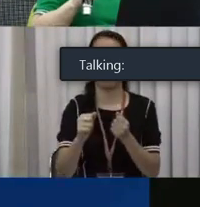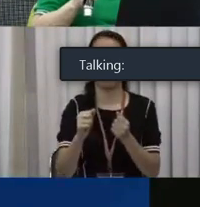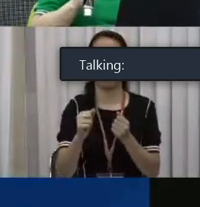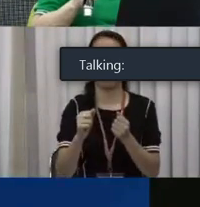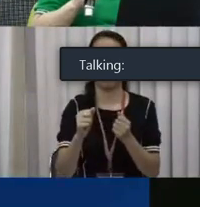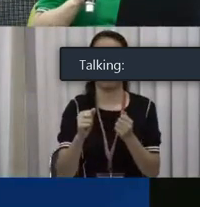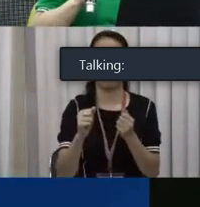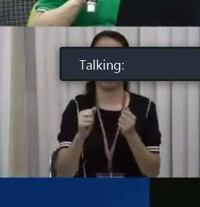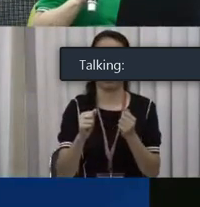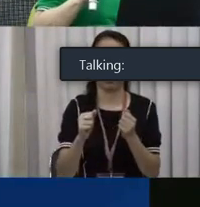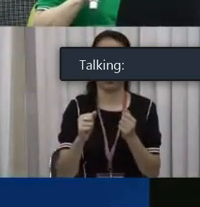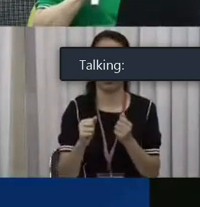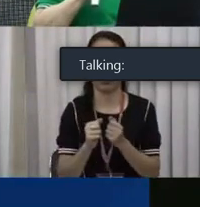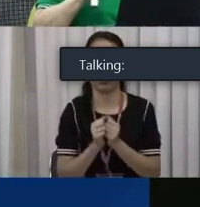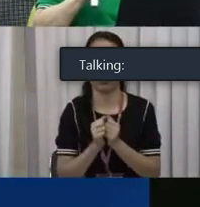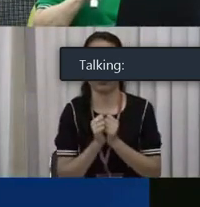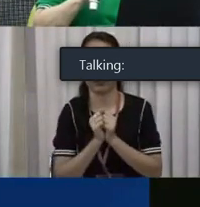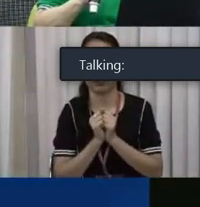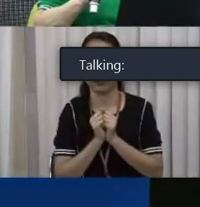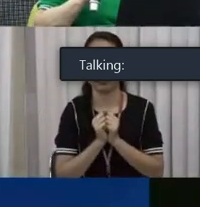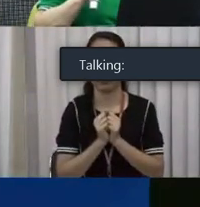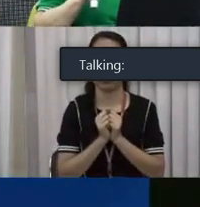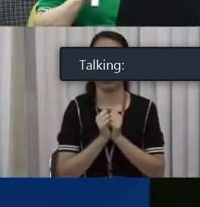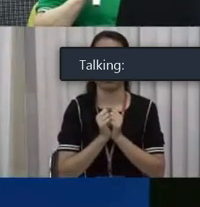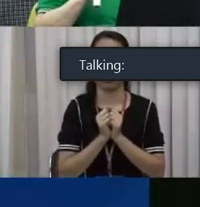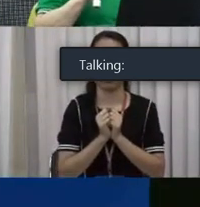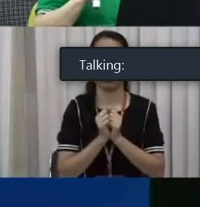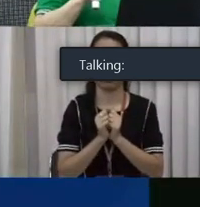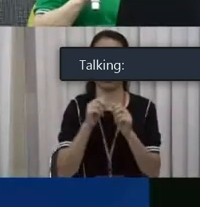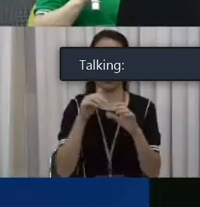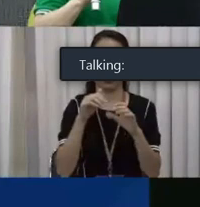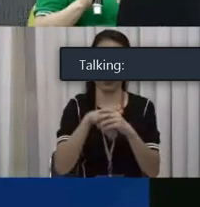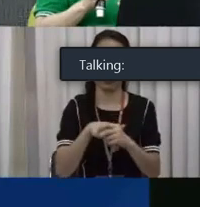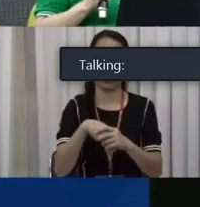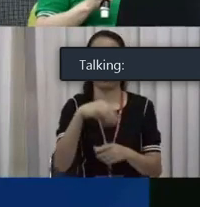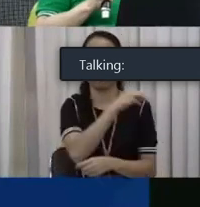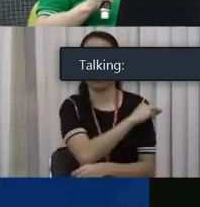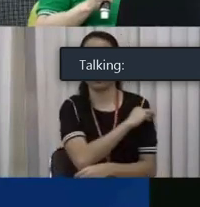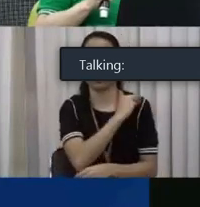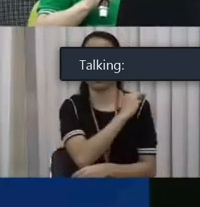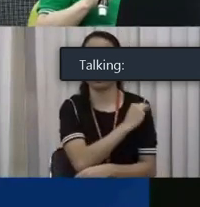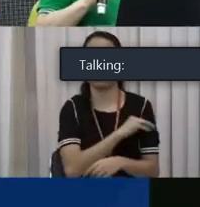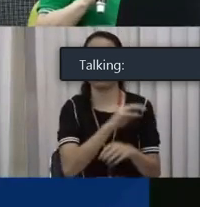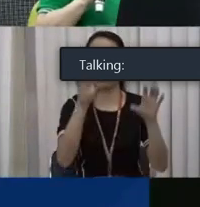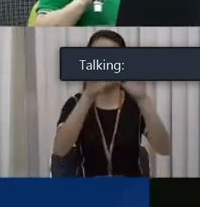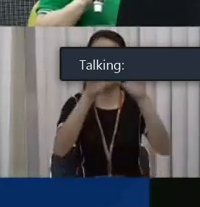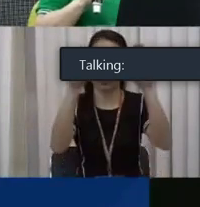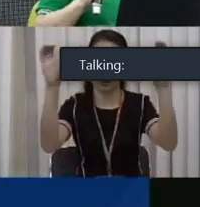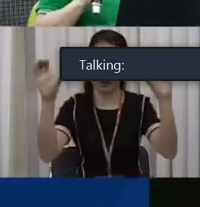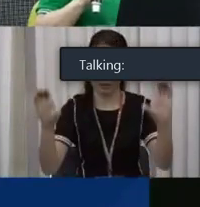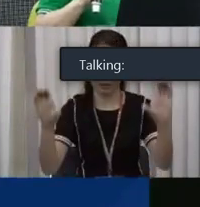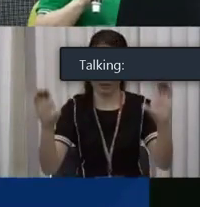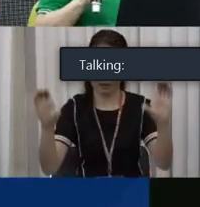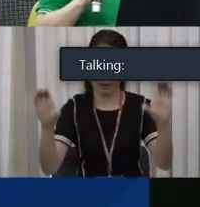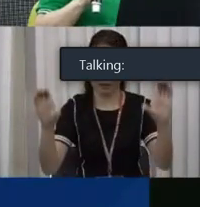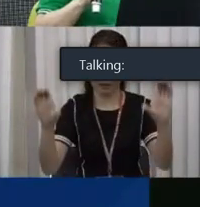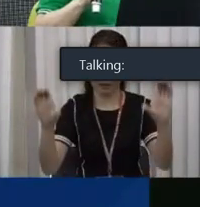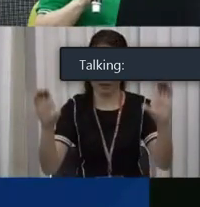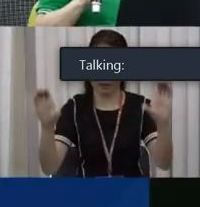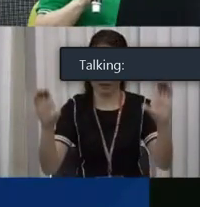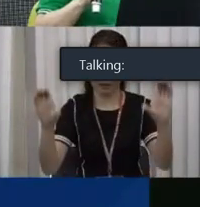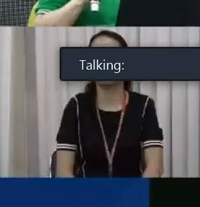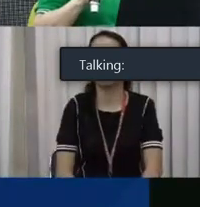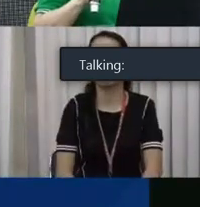bisan pag suma kum laude, magda kum laude, or unsa imong laude-laude, basta nahagbong ka sa medical, balik ka sa uno